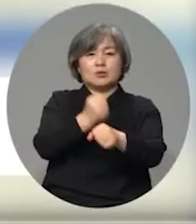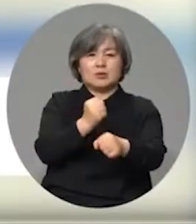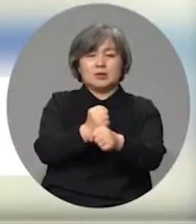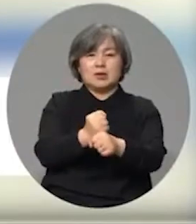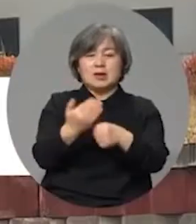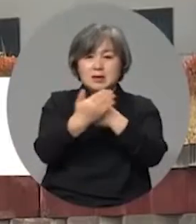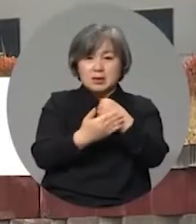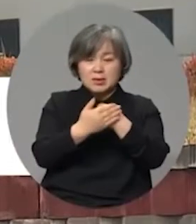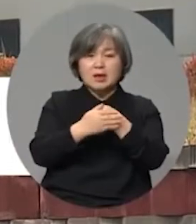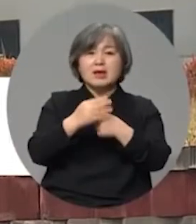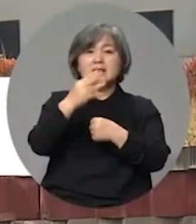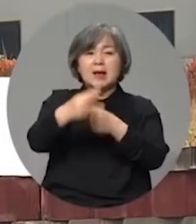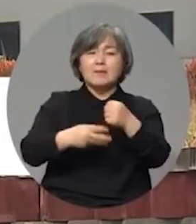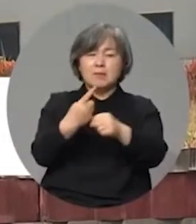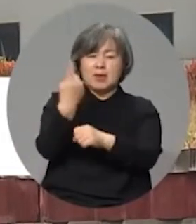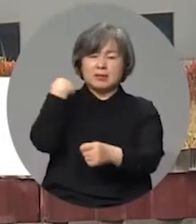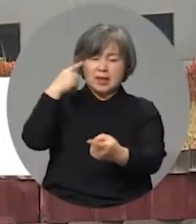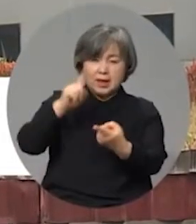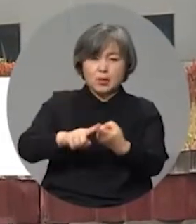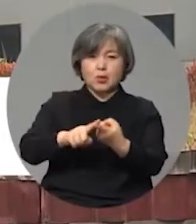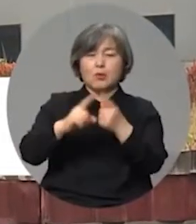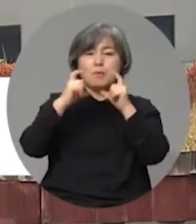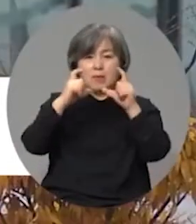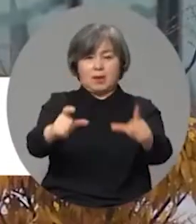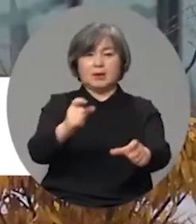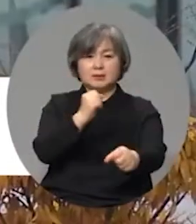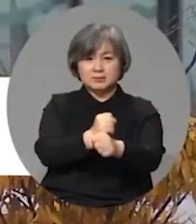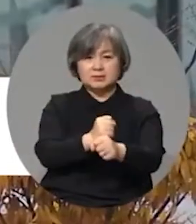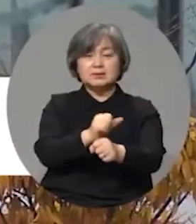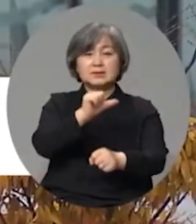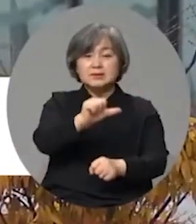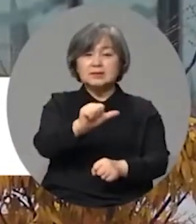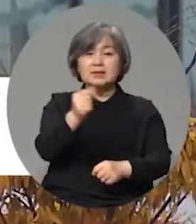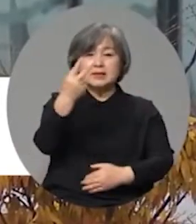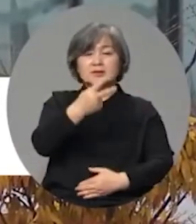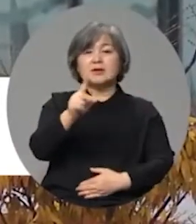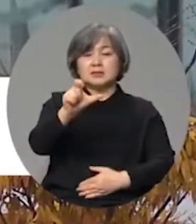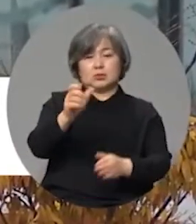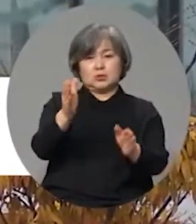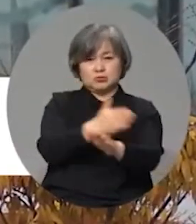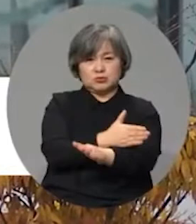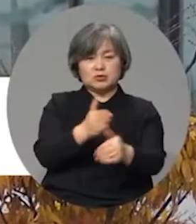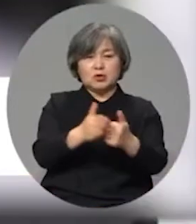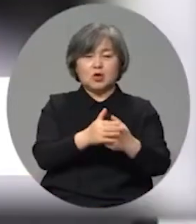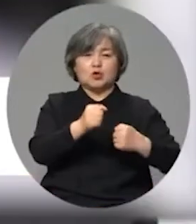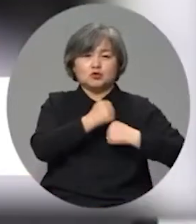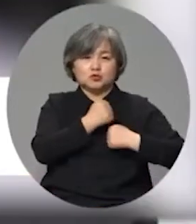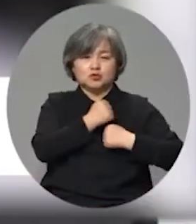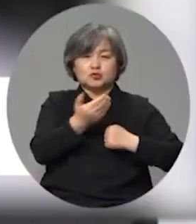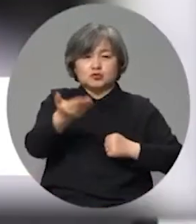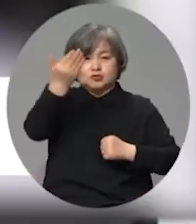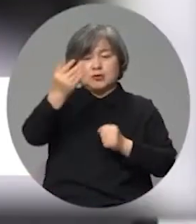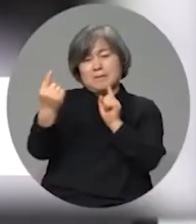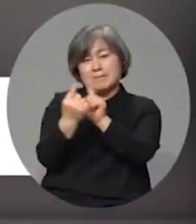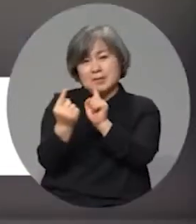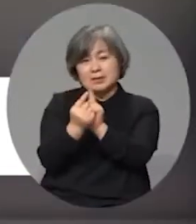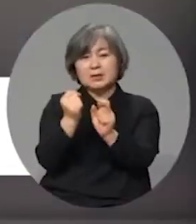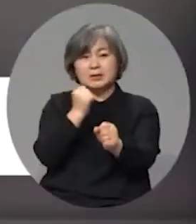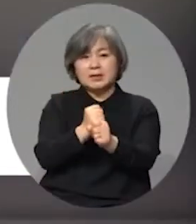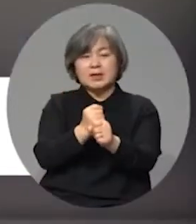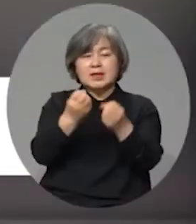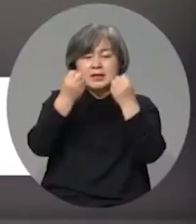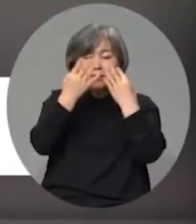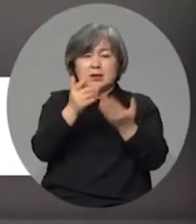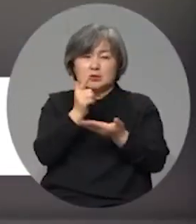3년을 선고한 원심을 유지했습니다 a 씨는 지난 2015년부터 현역 군 강과 접촉하며 신형